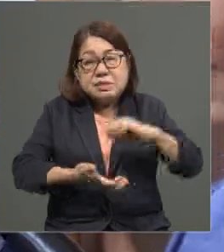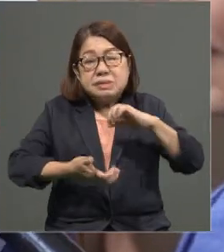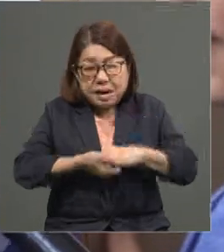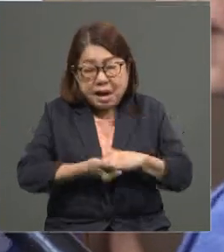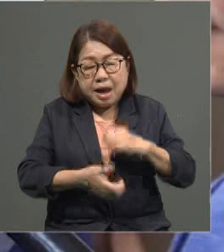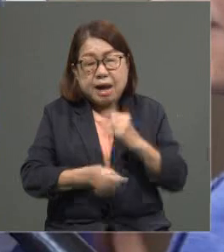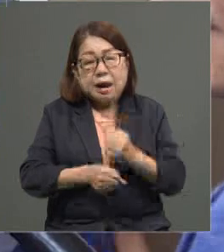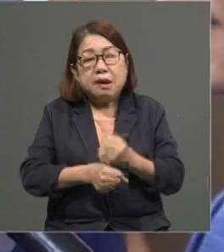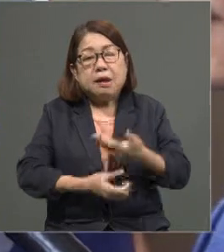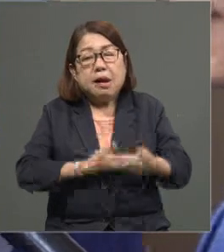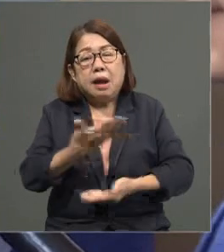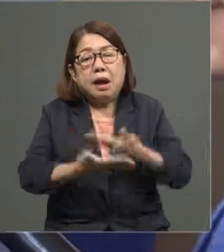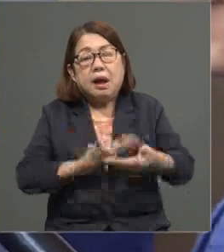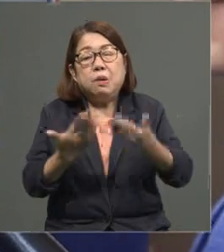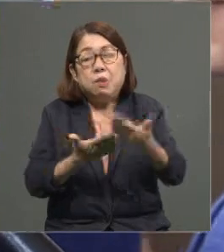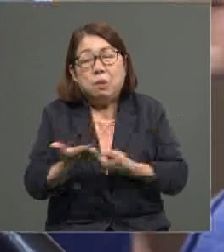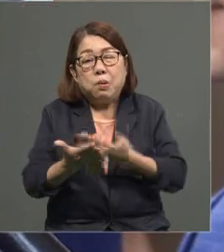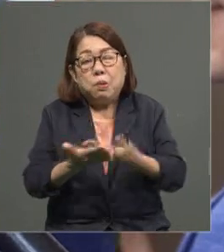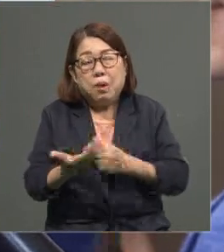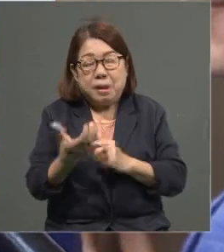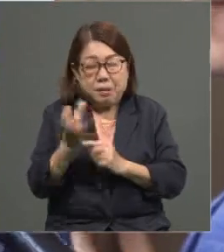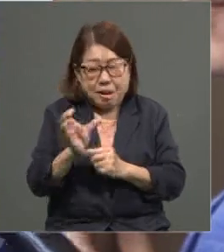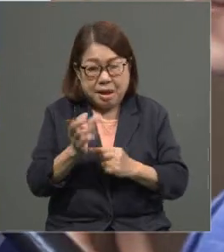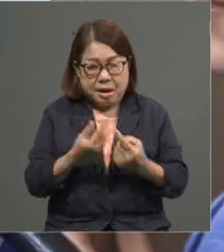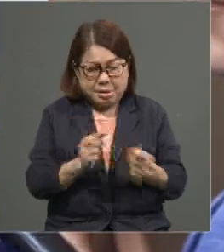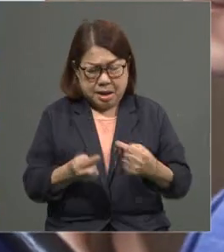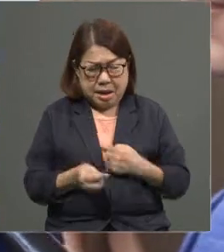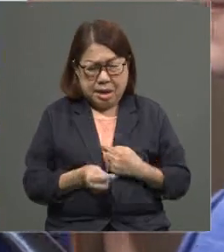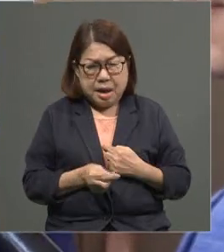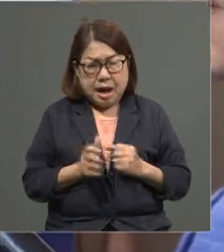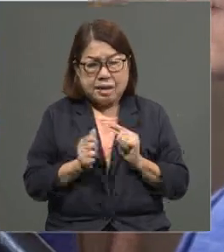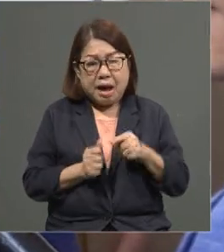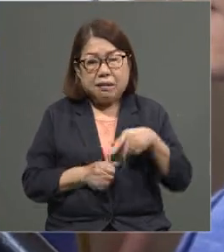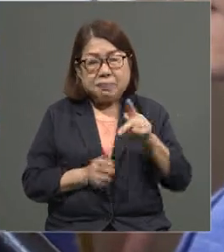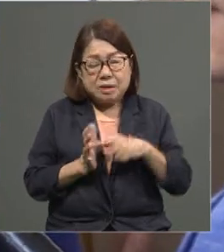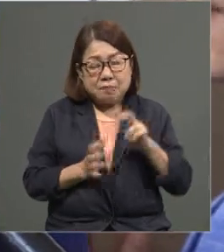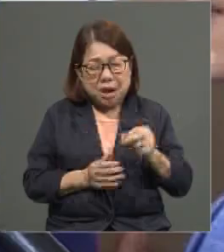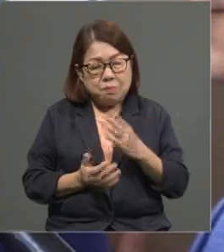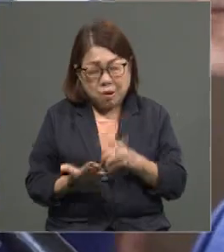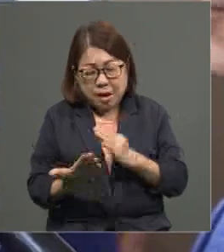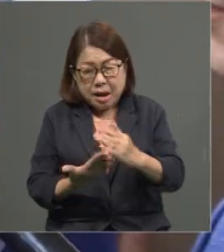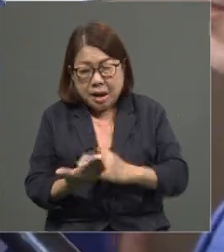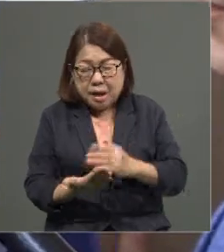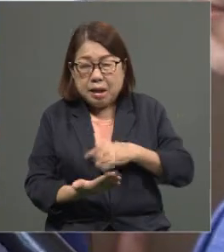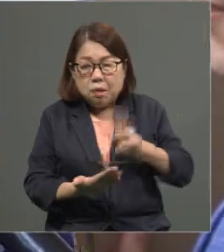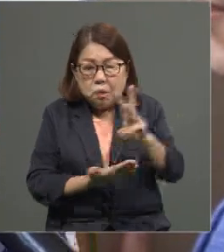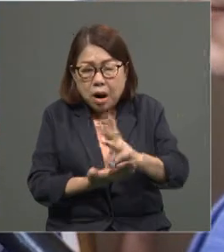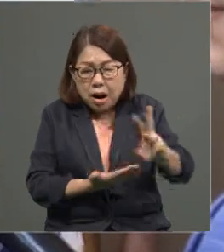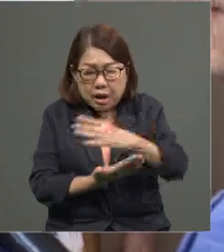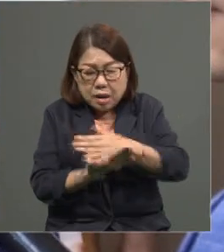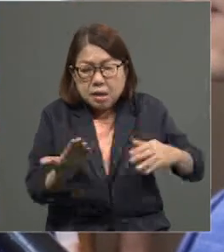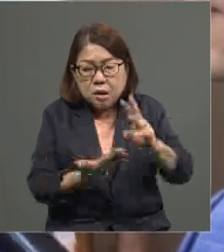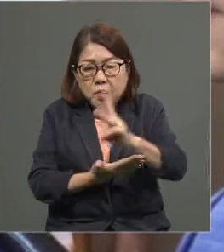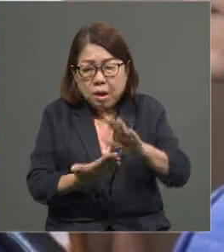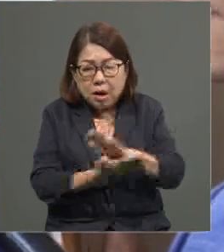ฉบับนี้เนี่ยนะครับอาจารย์ปานเทพบอกว่ามันมีพิรุธเอกสารบางหน้าเว้นที่ว่างไว้ตั้งเกือบครึ่งหน้ากระดาษจะ